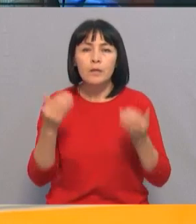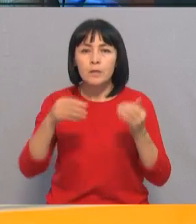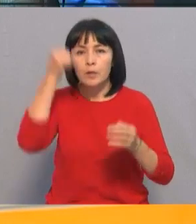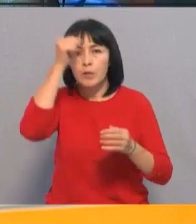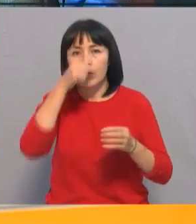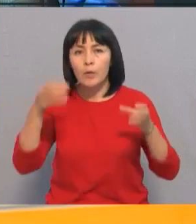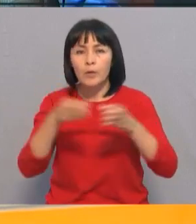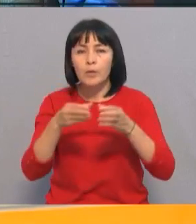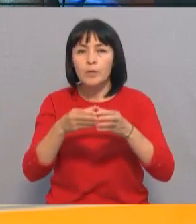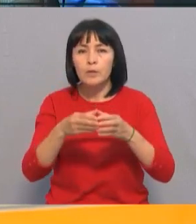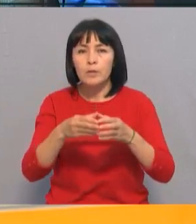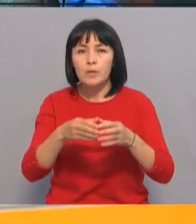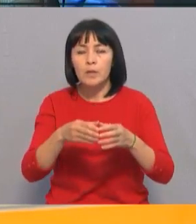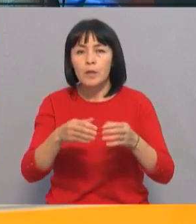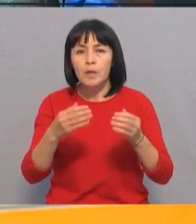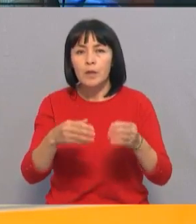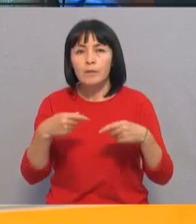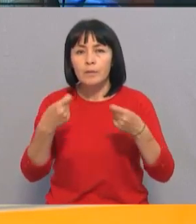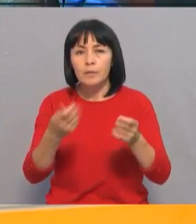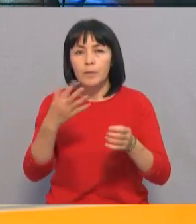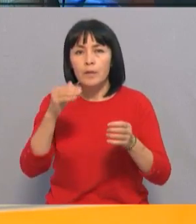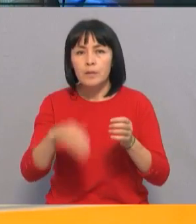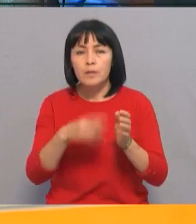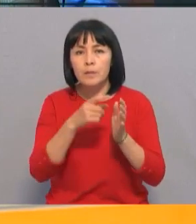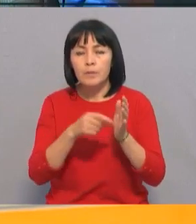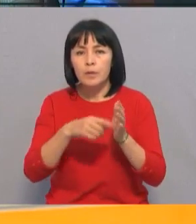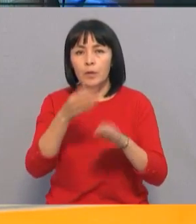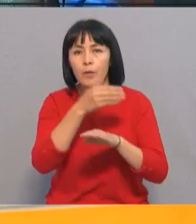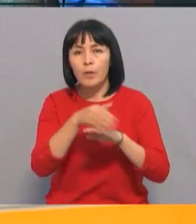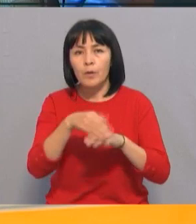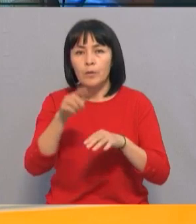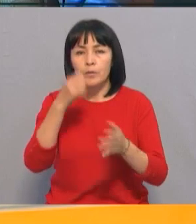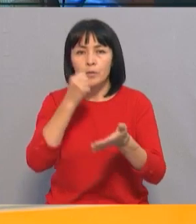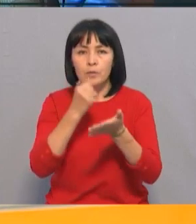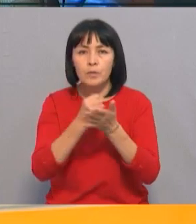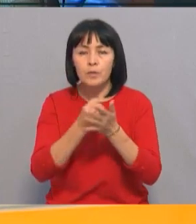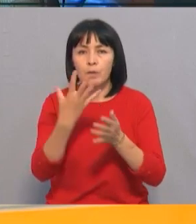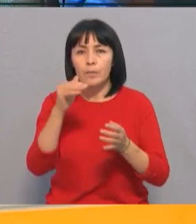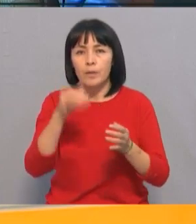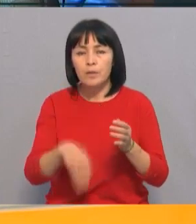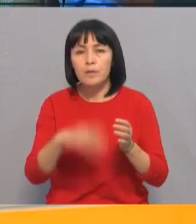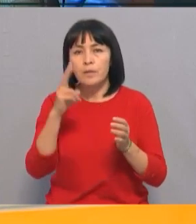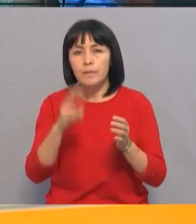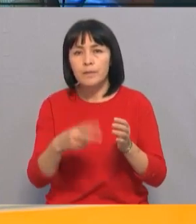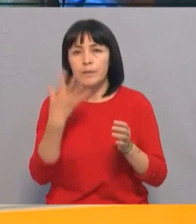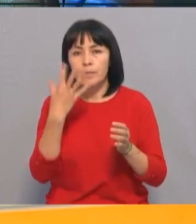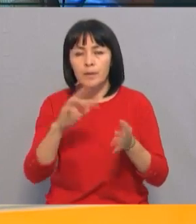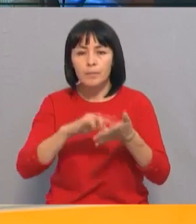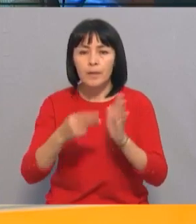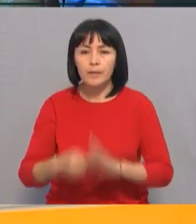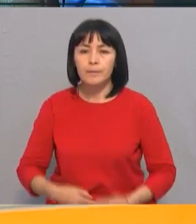года корпорация намерена выдать 5796 таких кредитов, уже утверждено 5205